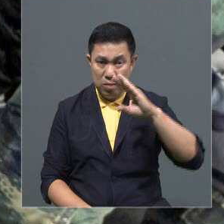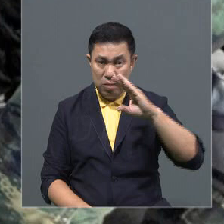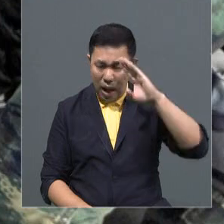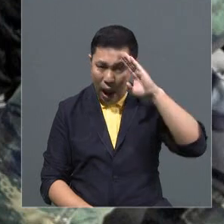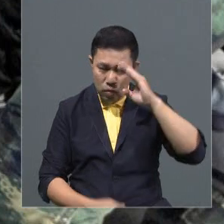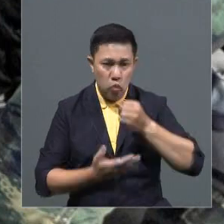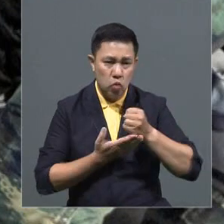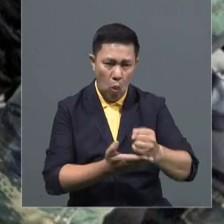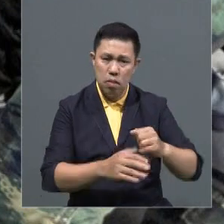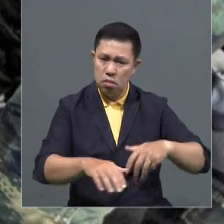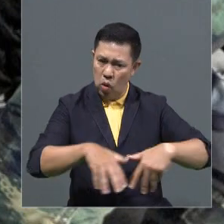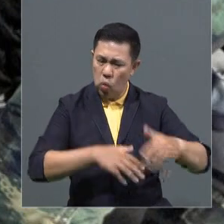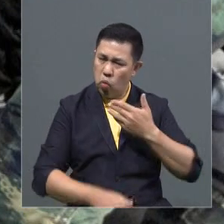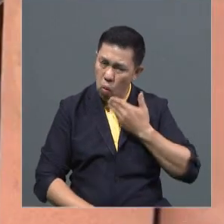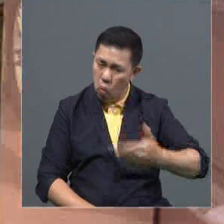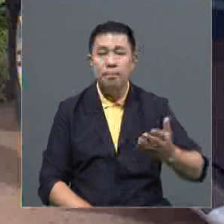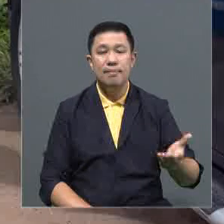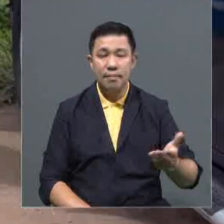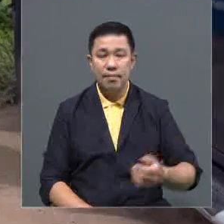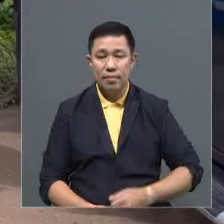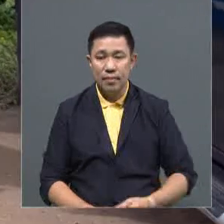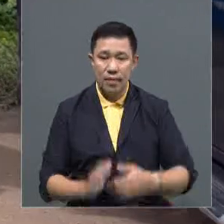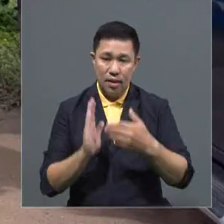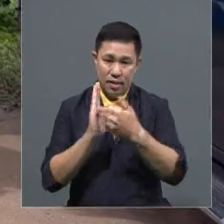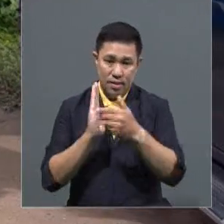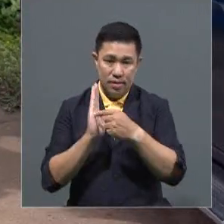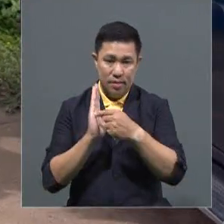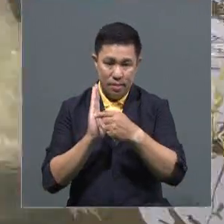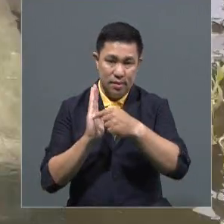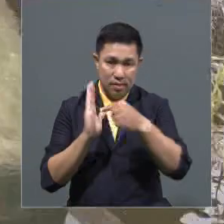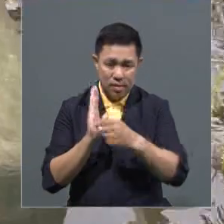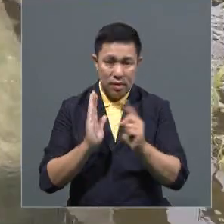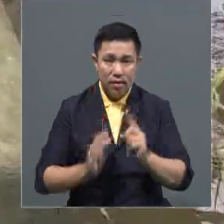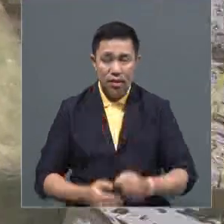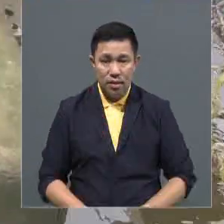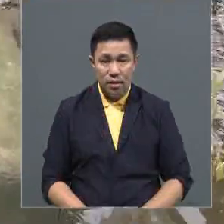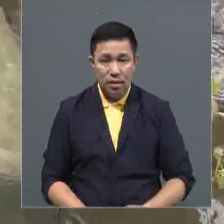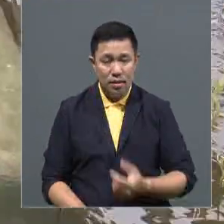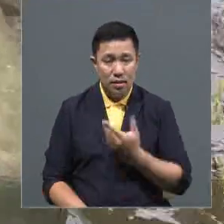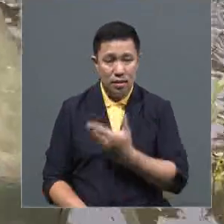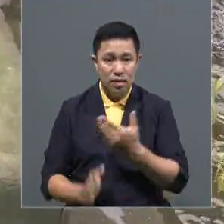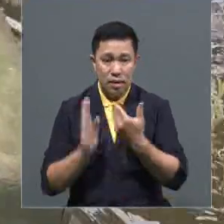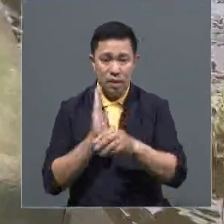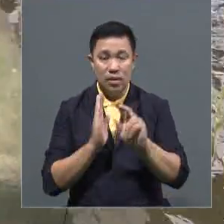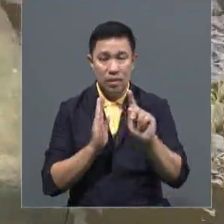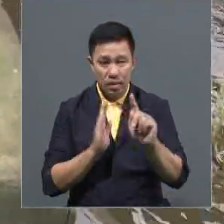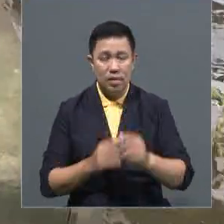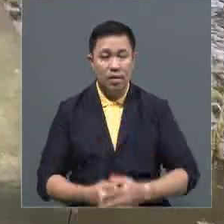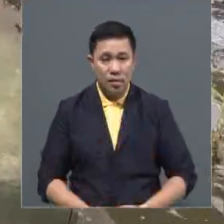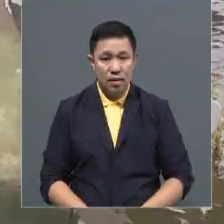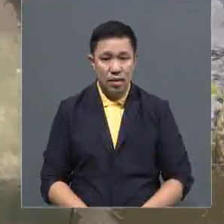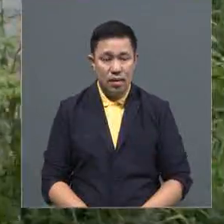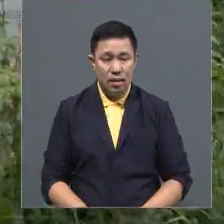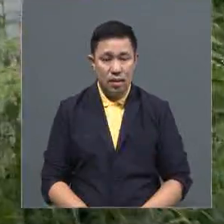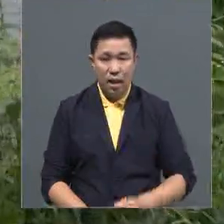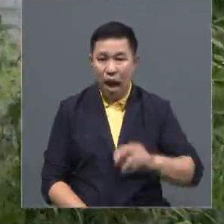ครับอ่ะไปดูจังหวัดอื่นในภาคอีสานที่ก็ได้รับผลกระทบเช่นเดียวกันนะฮอย่างที่จังหวัดขอนแก่นคุณผู้ชมขณะ